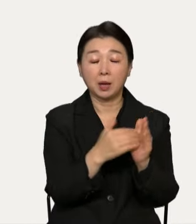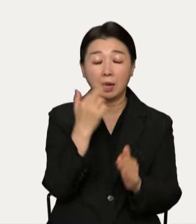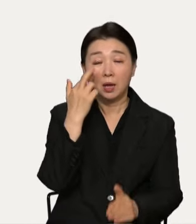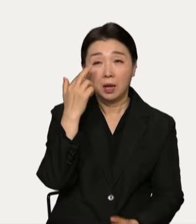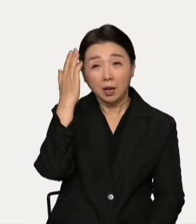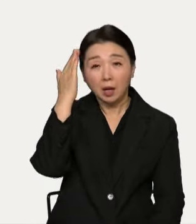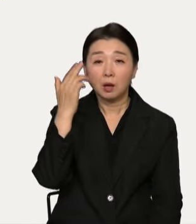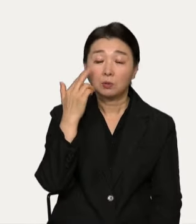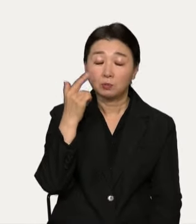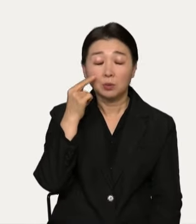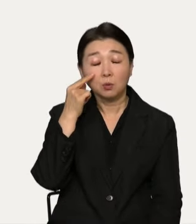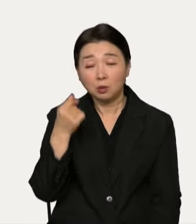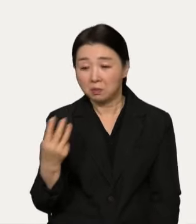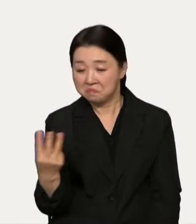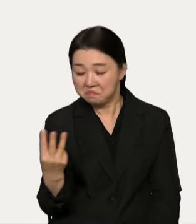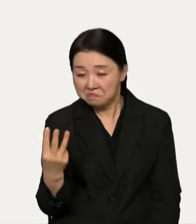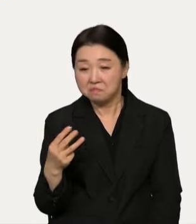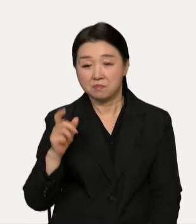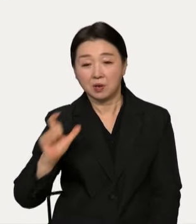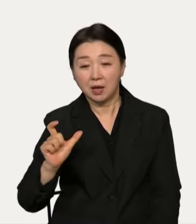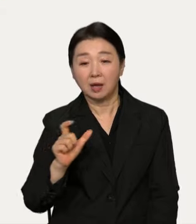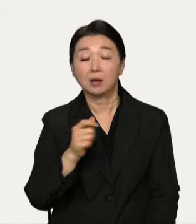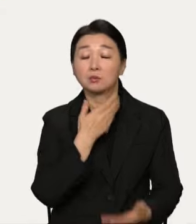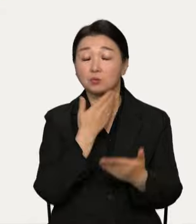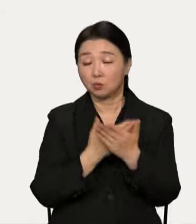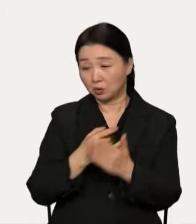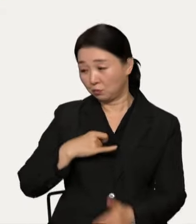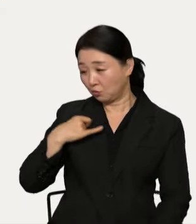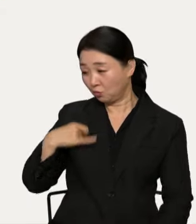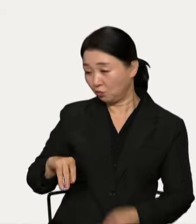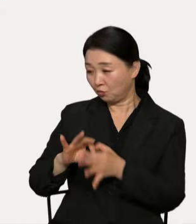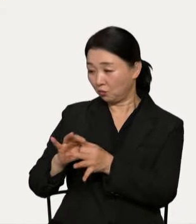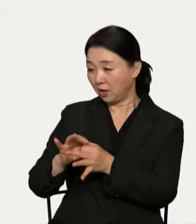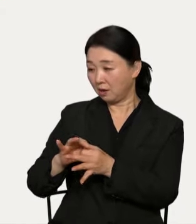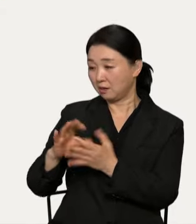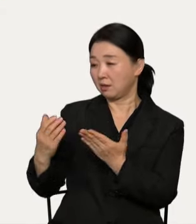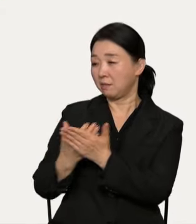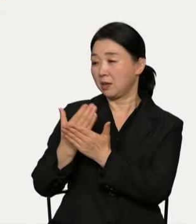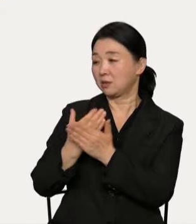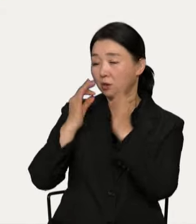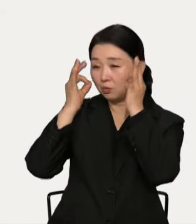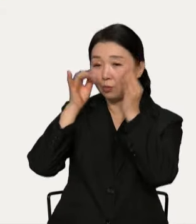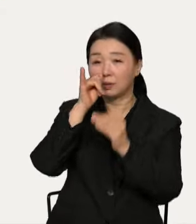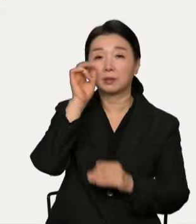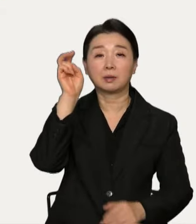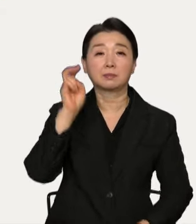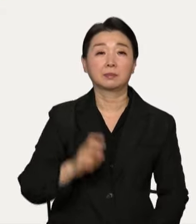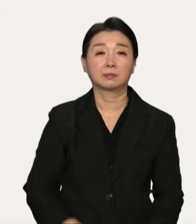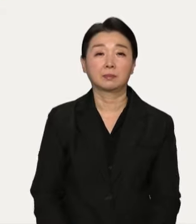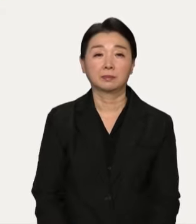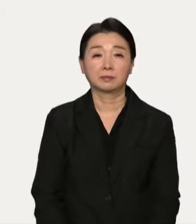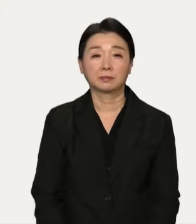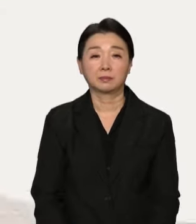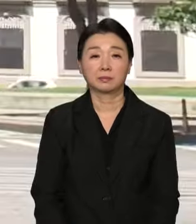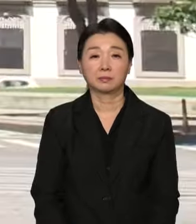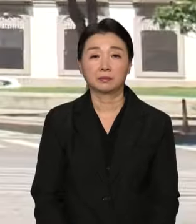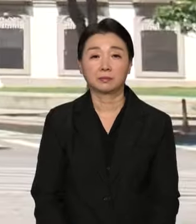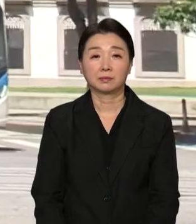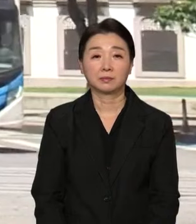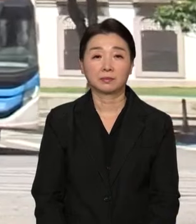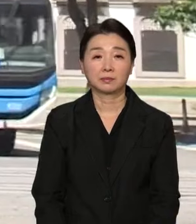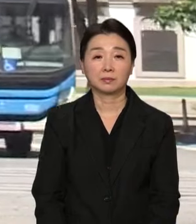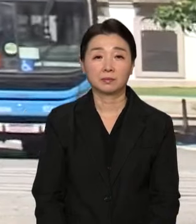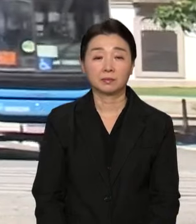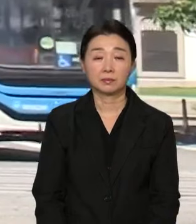강화가 궤도에 오른 상황에서 중국과의 관계 강화에도 힘을 기울이려는 차원이라고 설명했습니다.